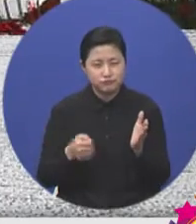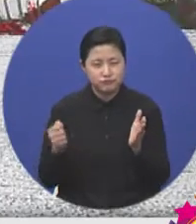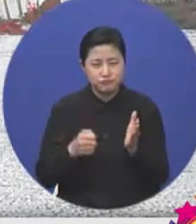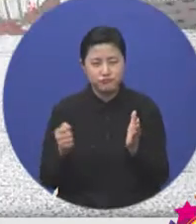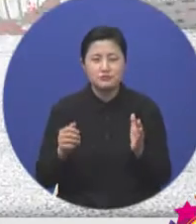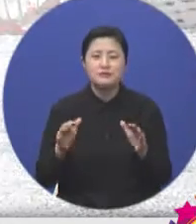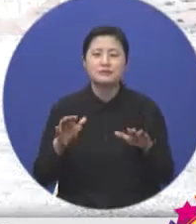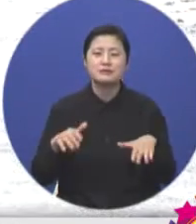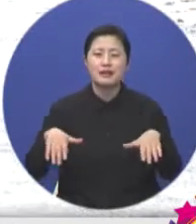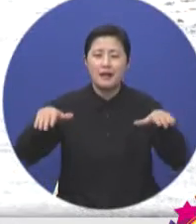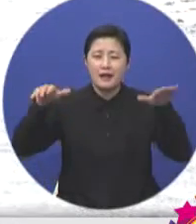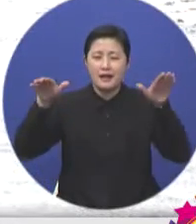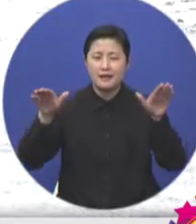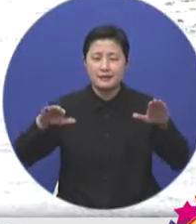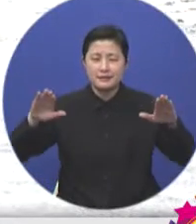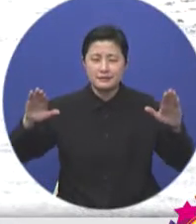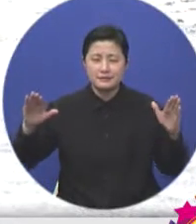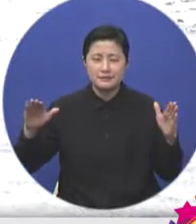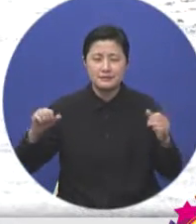날개를